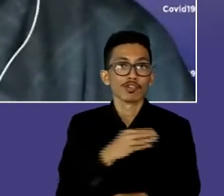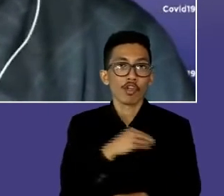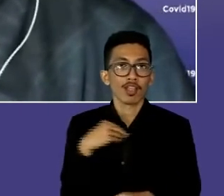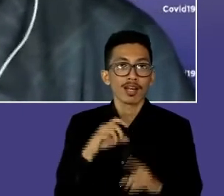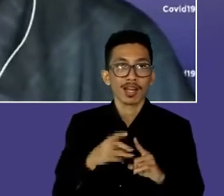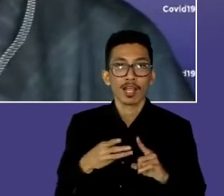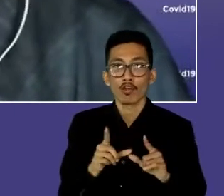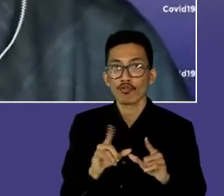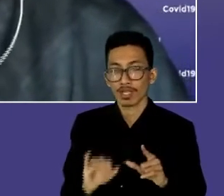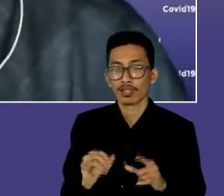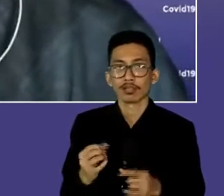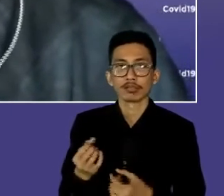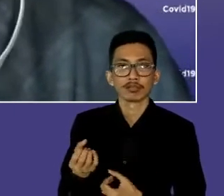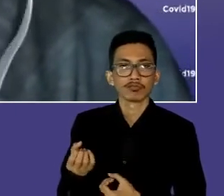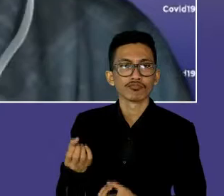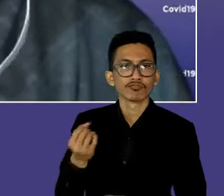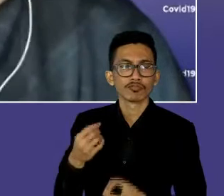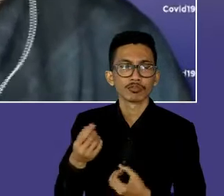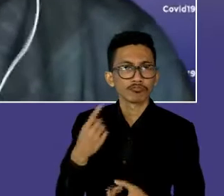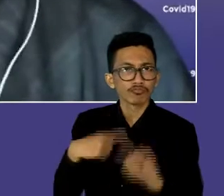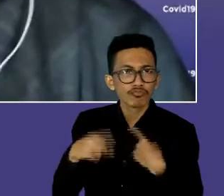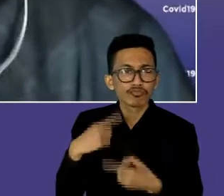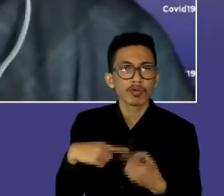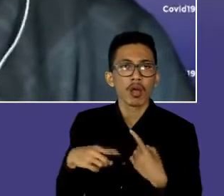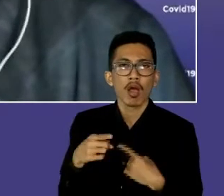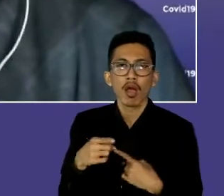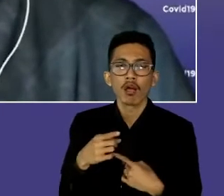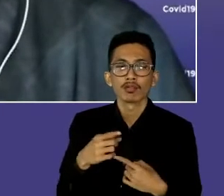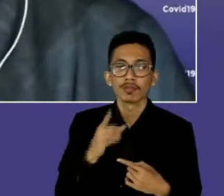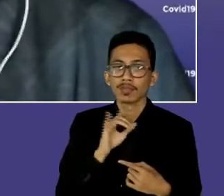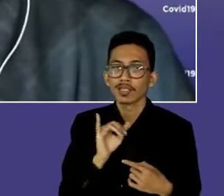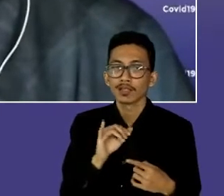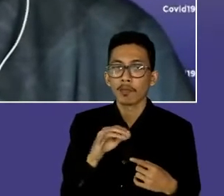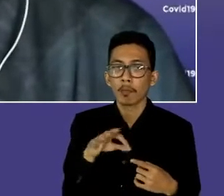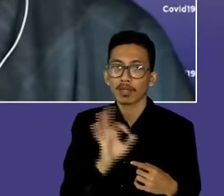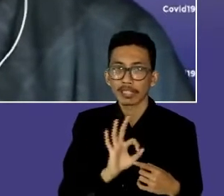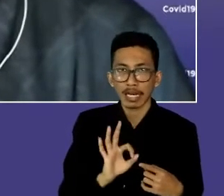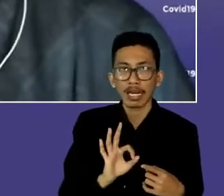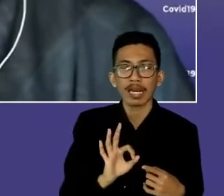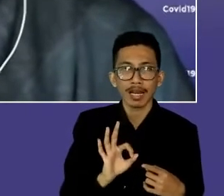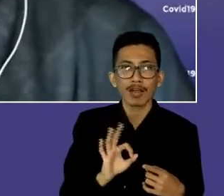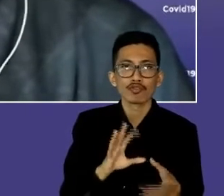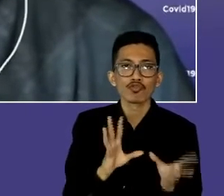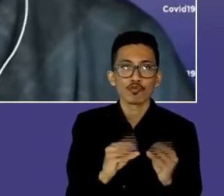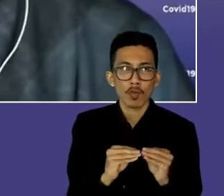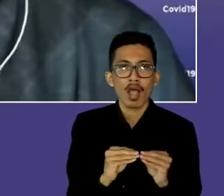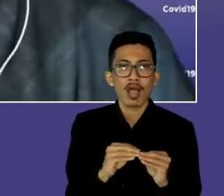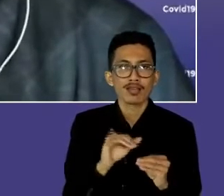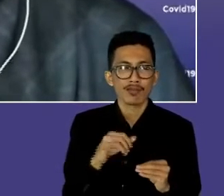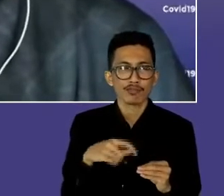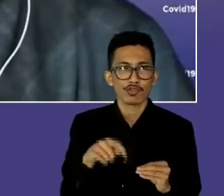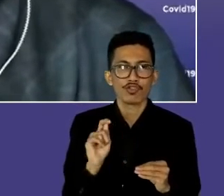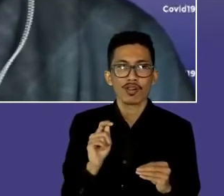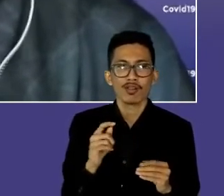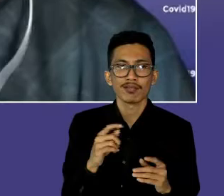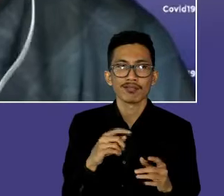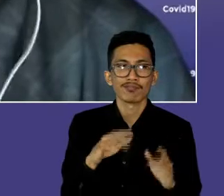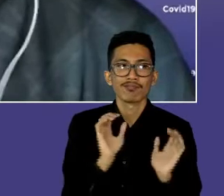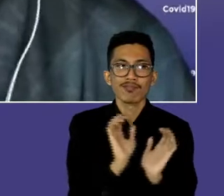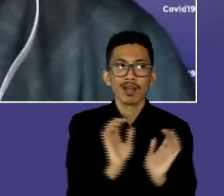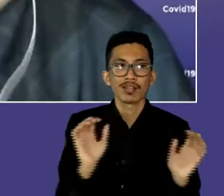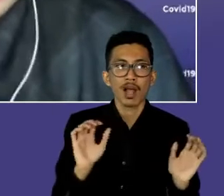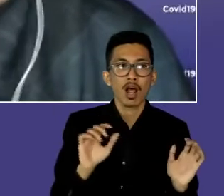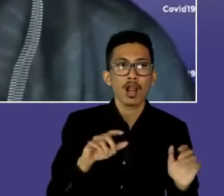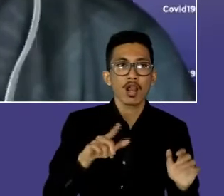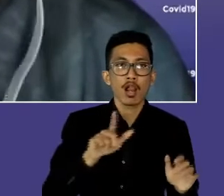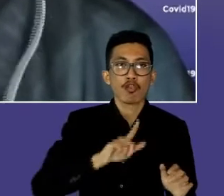kalau bisa pakai persentase ceritanya agak berbeda sebetulnya. Tadi kan kalau bicara jumlah pastilah ya was, yang paling banyak